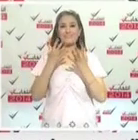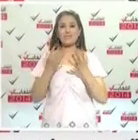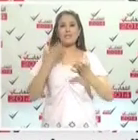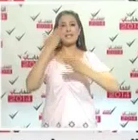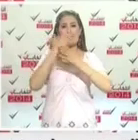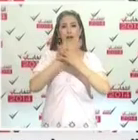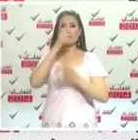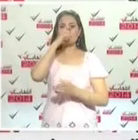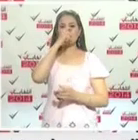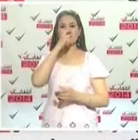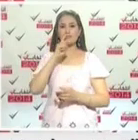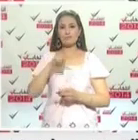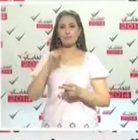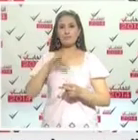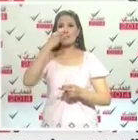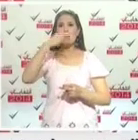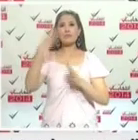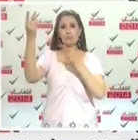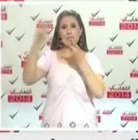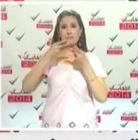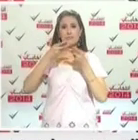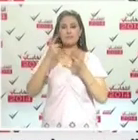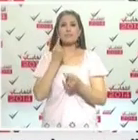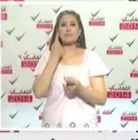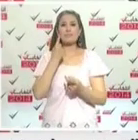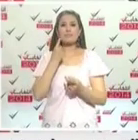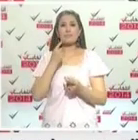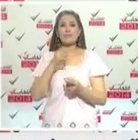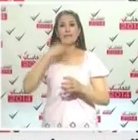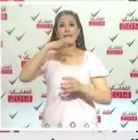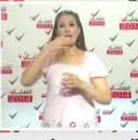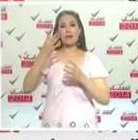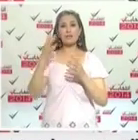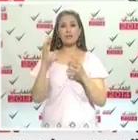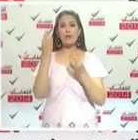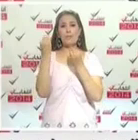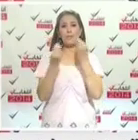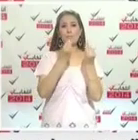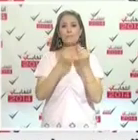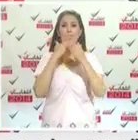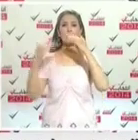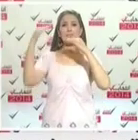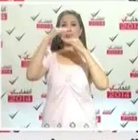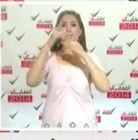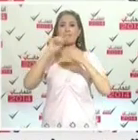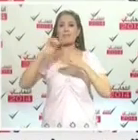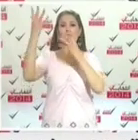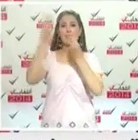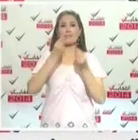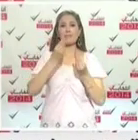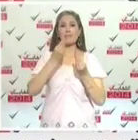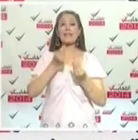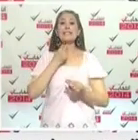بالكل شي قلتله جيت وحدك ما عندكش غيرها قاللي لا عندي ولد كبير محب يجي لتونس قلتله علاش ق